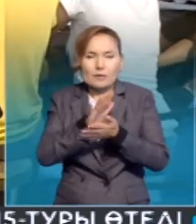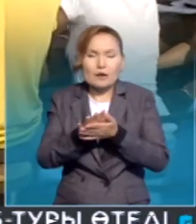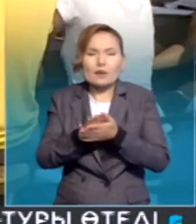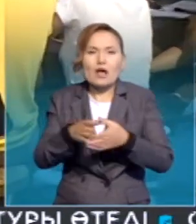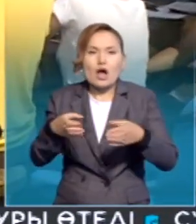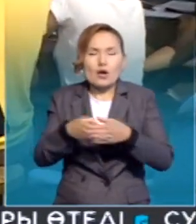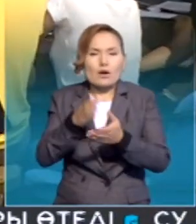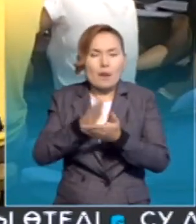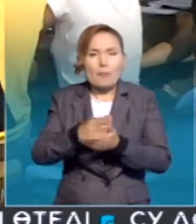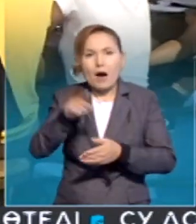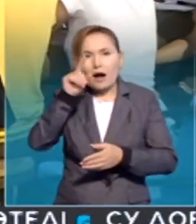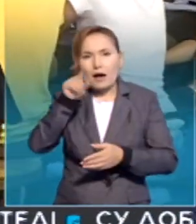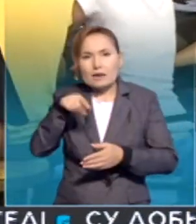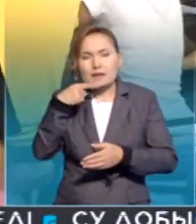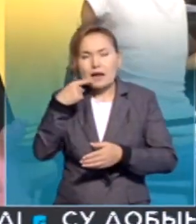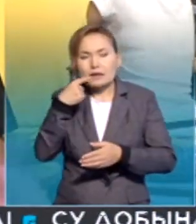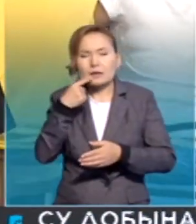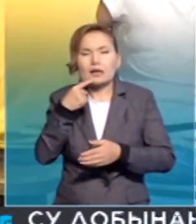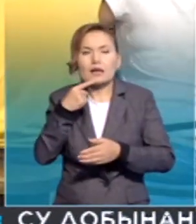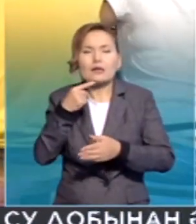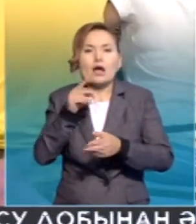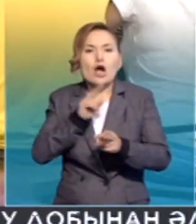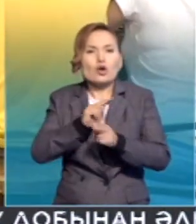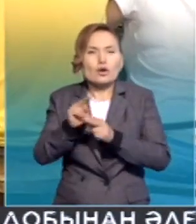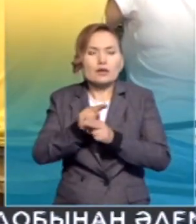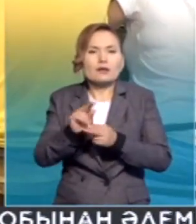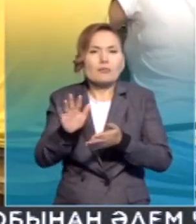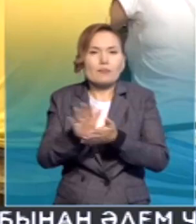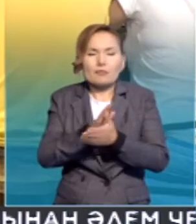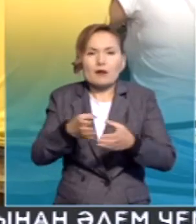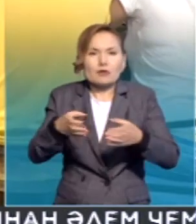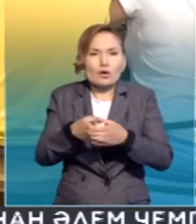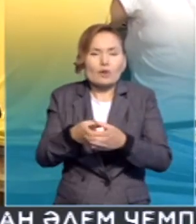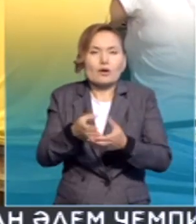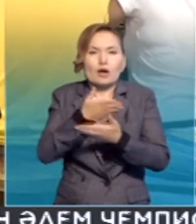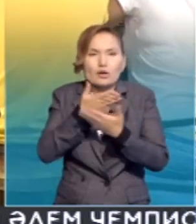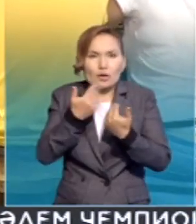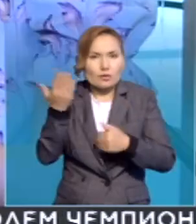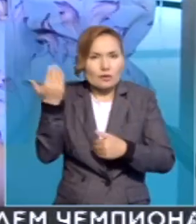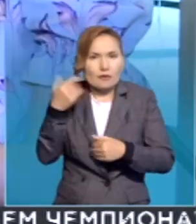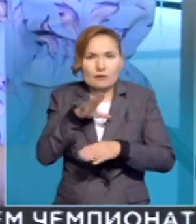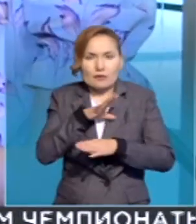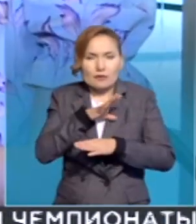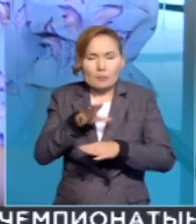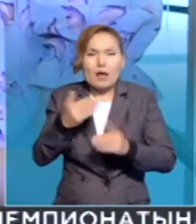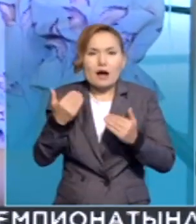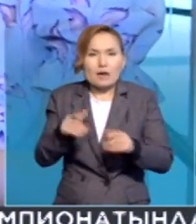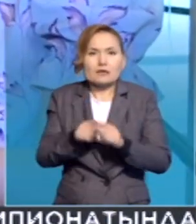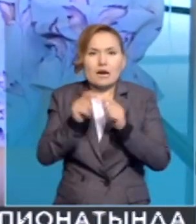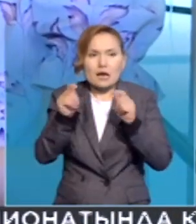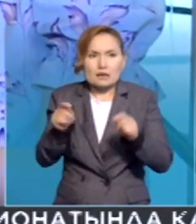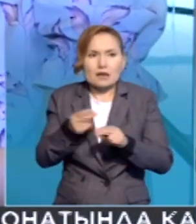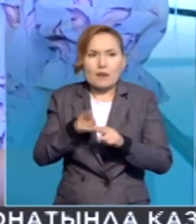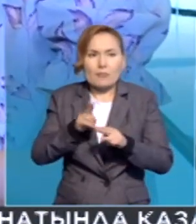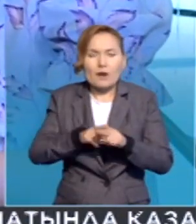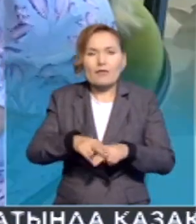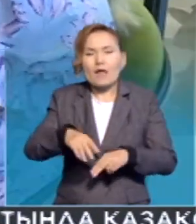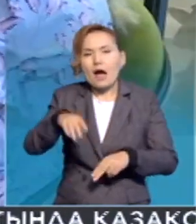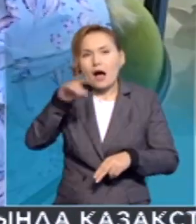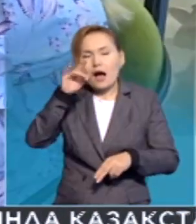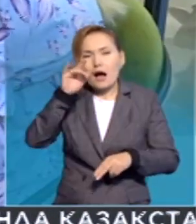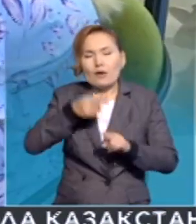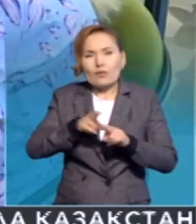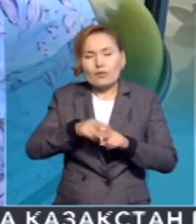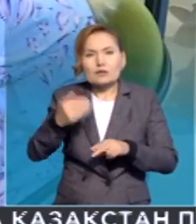бірақ қазақ тілін тегін үйрететін үйірме жоқ. Сондықтан бұл олар үшін таптырмас мүмкіндік. Эльвира Насированың қазақ тілін үйреніп